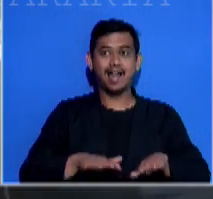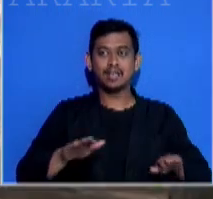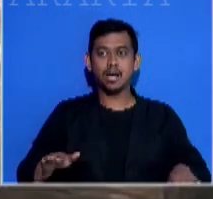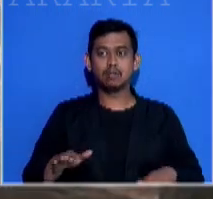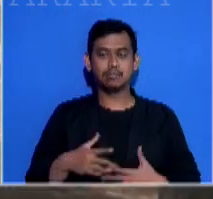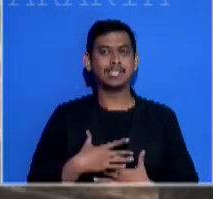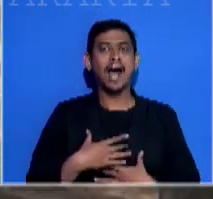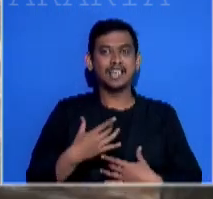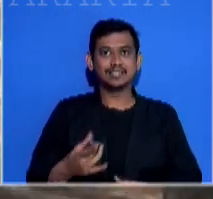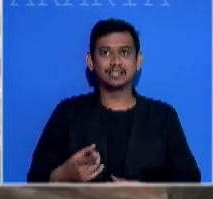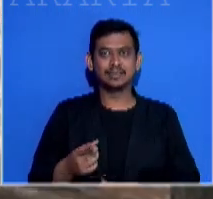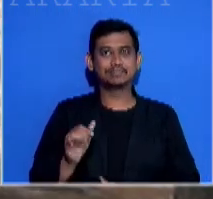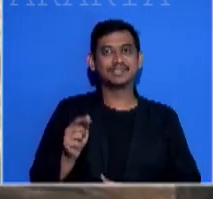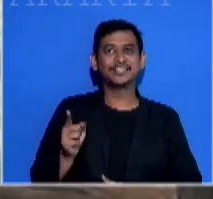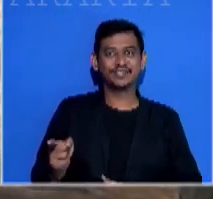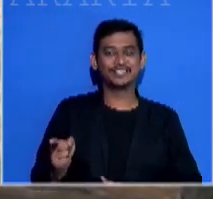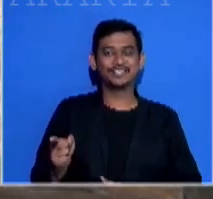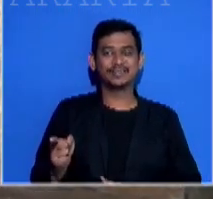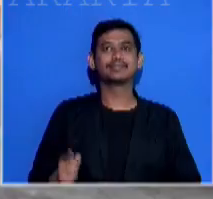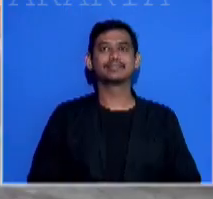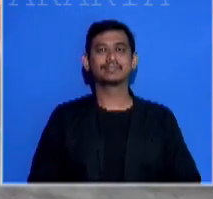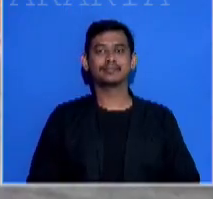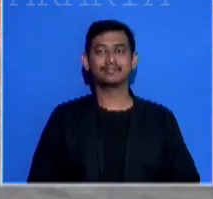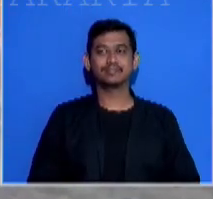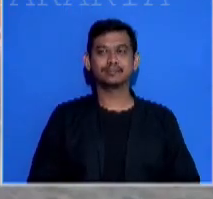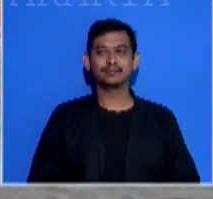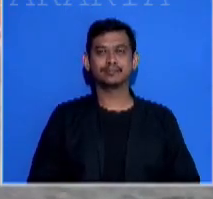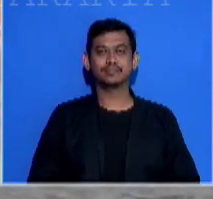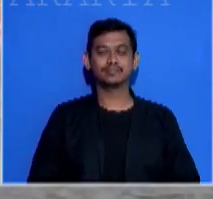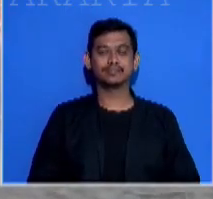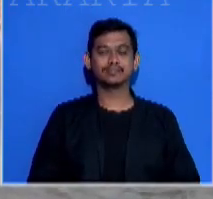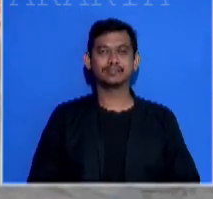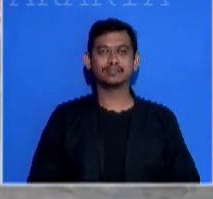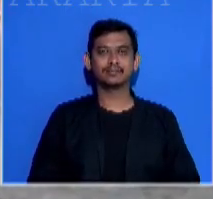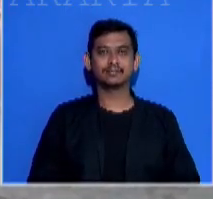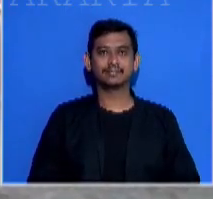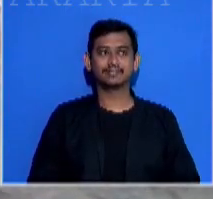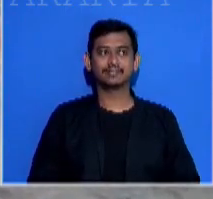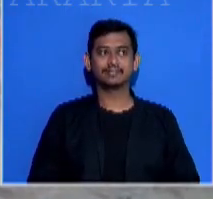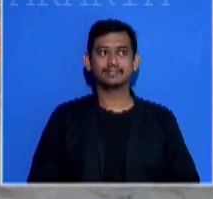kebersihan lingkungan terutama tentang sampah demikian Mark Laras TVR Yogyakarta melaporkan dari Bantul